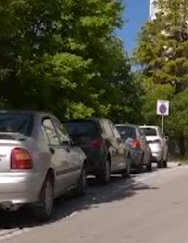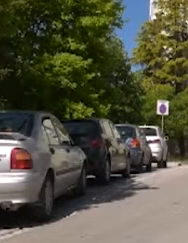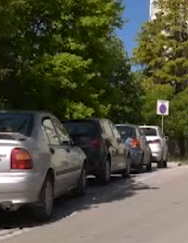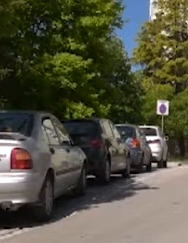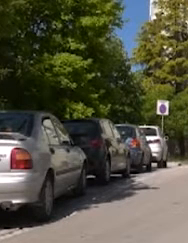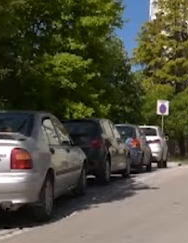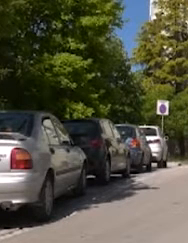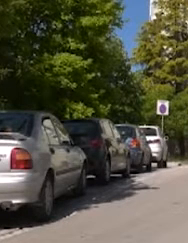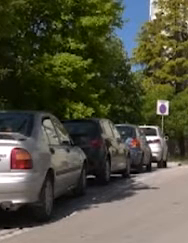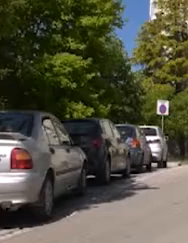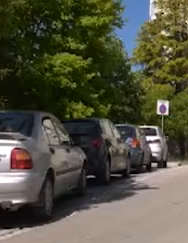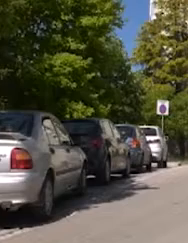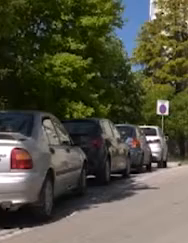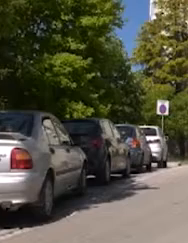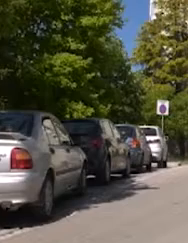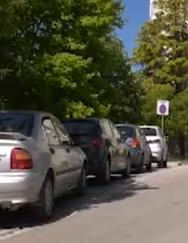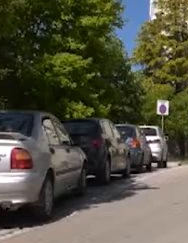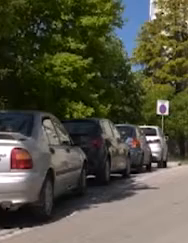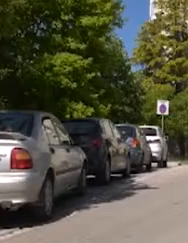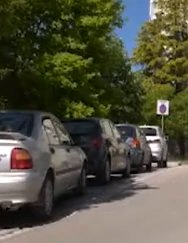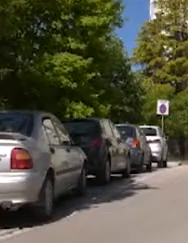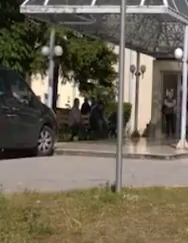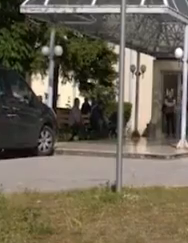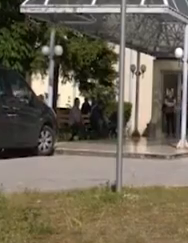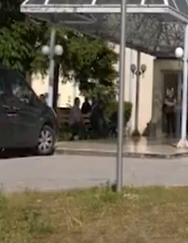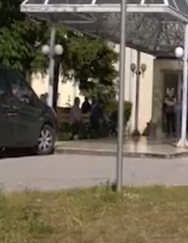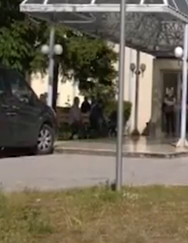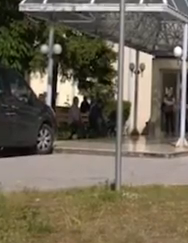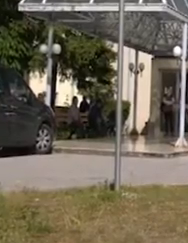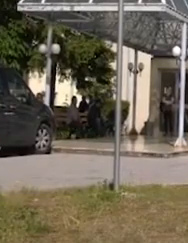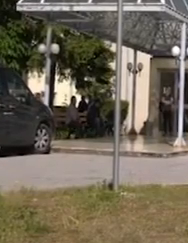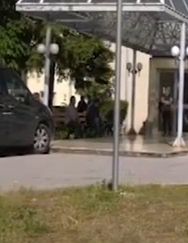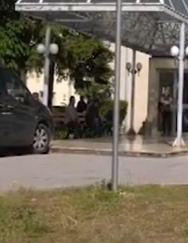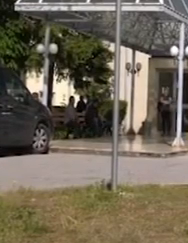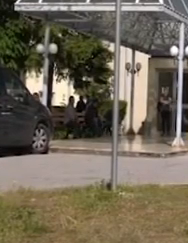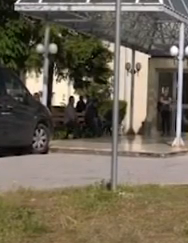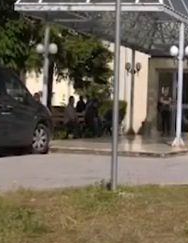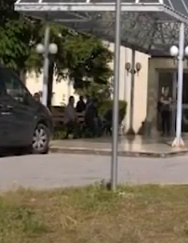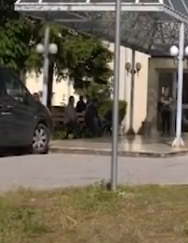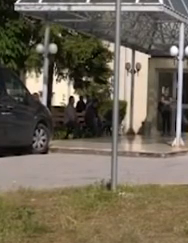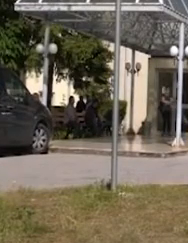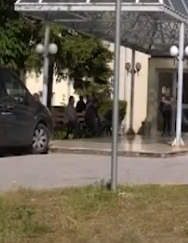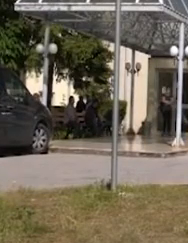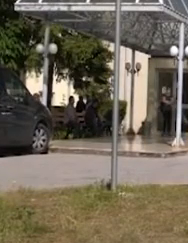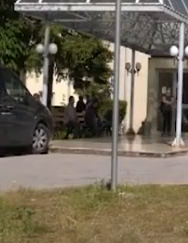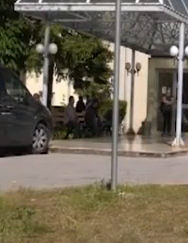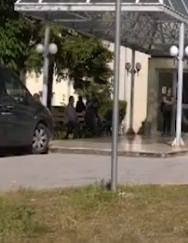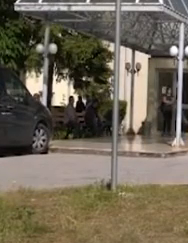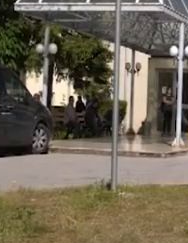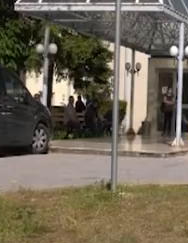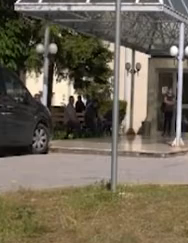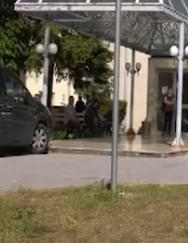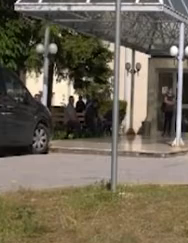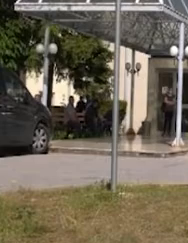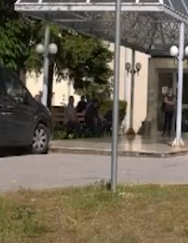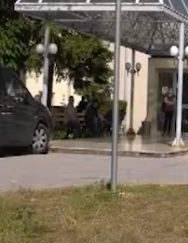στην χώρα ο αναπληρωτής Υπουργός Υγείας Βασίλης Κοντοζαμάνης. Σύμφωνα με τον κύριο Κοντοζαμάνη, το Υπουργείο Υγείας έχει καταρτήσει σχέδιο για